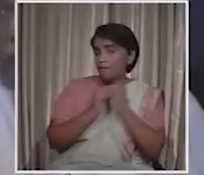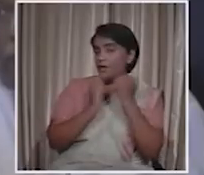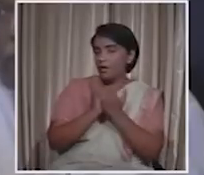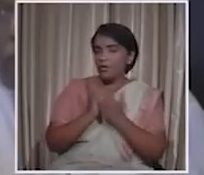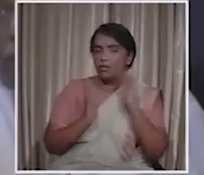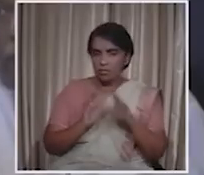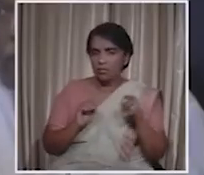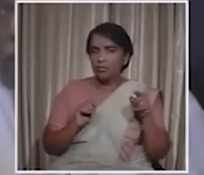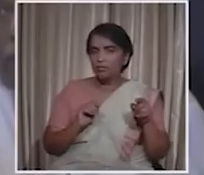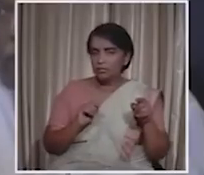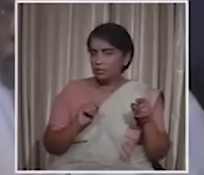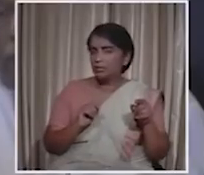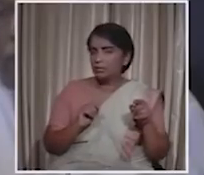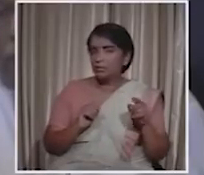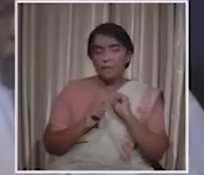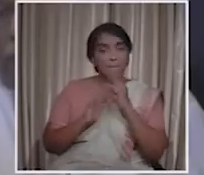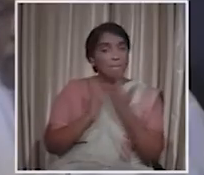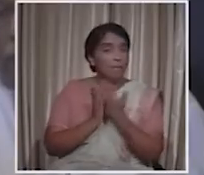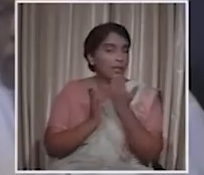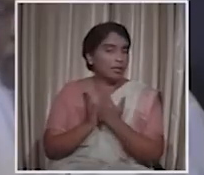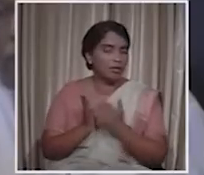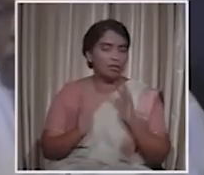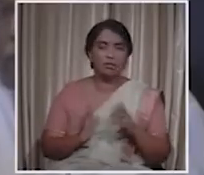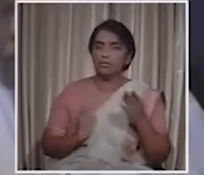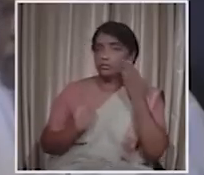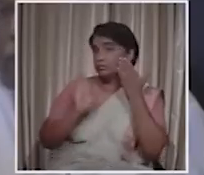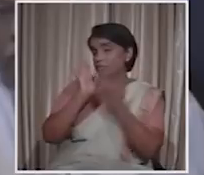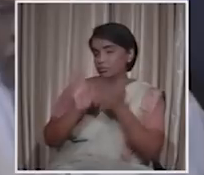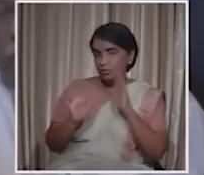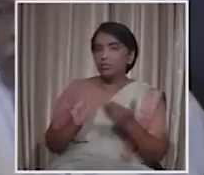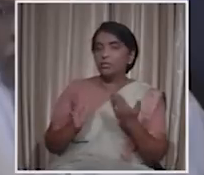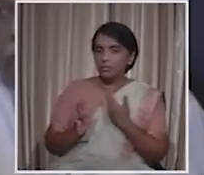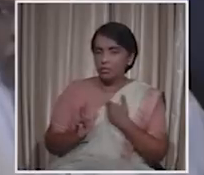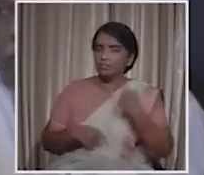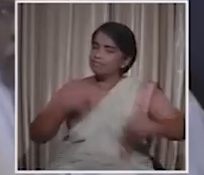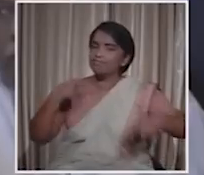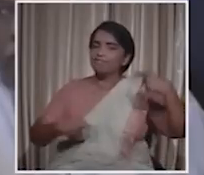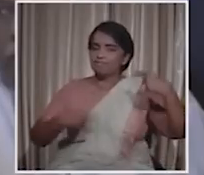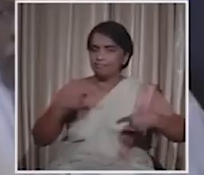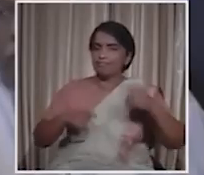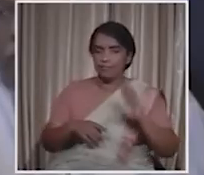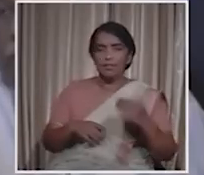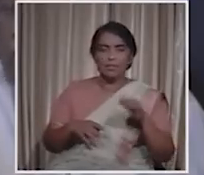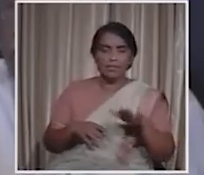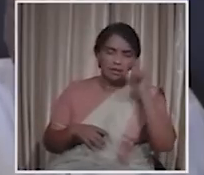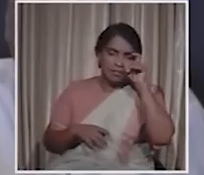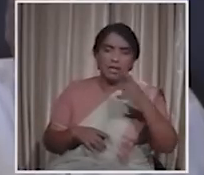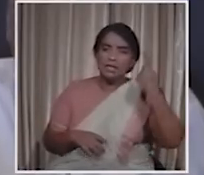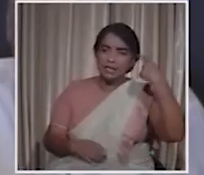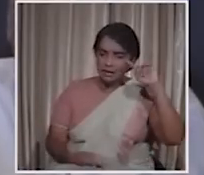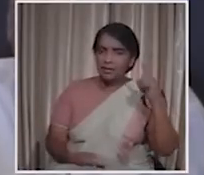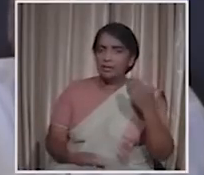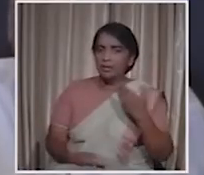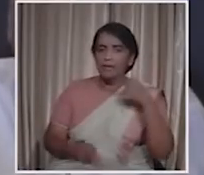තියෙන්න ඕනේ, ප්‍රතිපත්ති තියෙන්න ඕනේ. ඒවා ඉදිරිපත් කළා අපිව වාද විවාද කරන්න ඕනේ. දැන් බලන්න ඊයේ අපේ